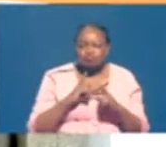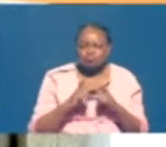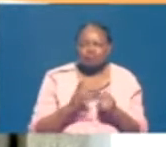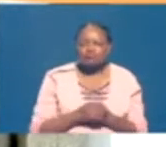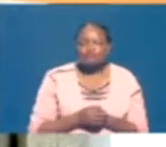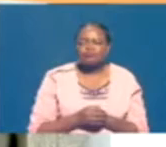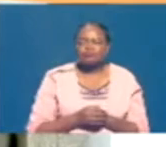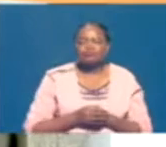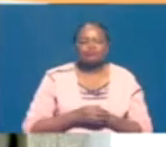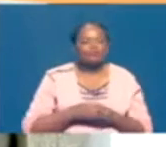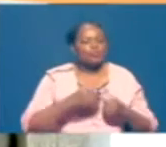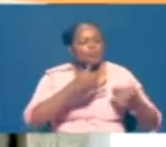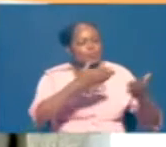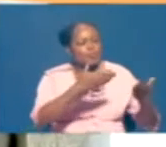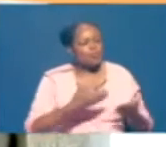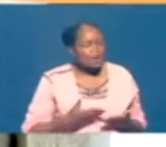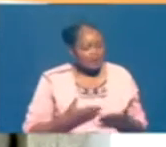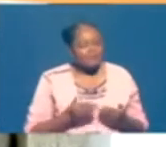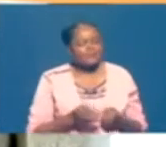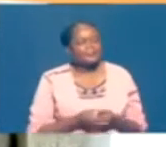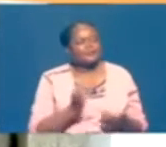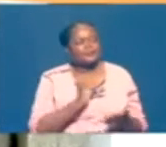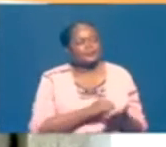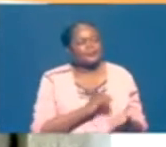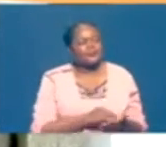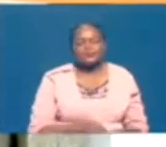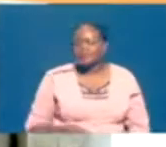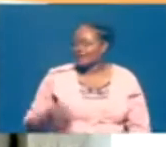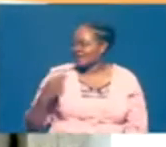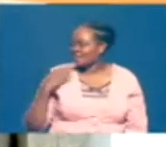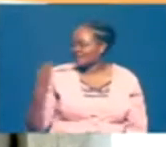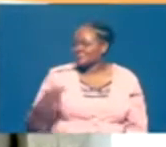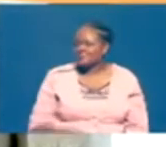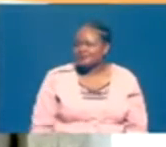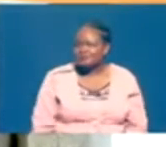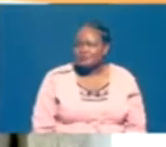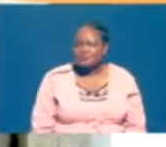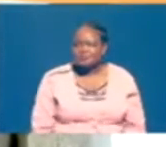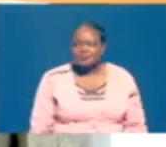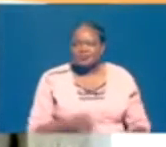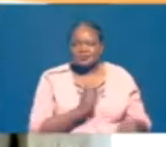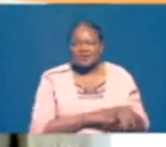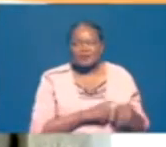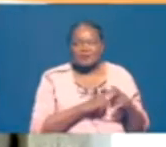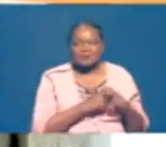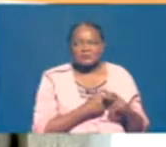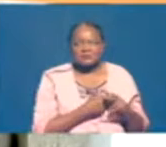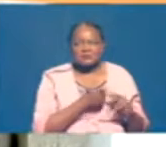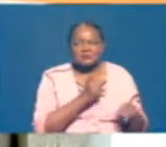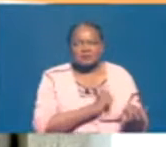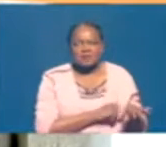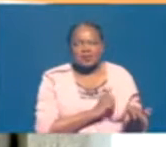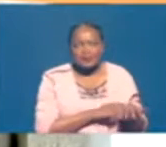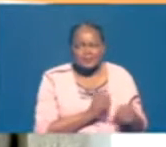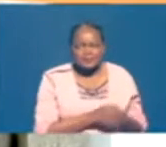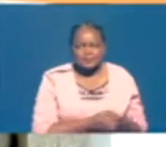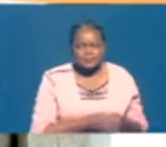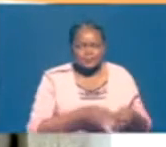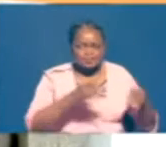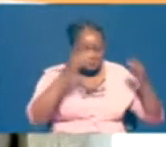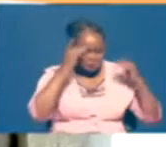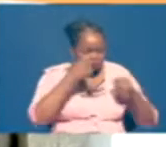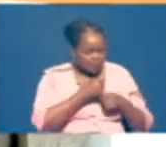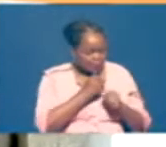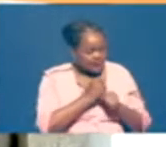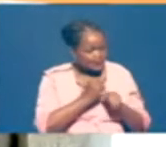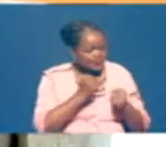karibu kwenye studio zetu kwa mara nyingine. Asante sana. Na pengine tunapoanza, wakati ambapo uamuzi ule ulikuwa unatolewa na mahakama